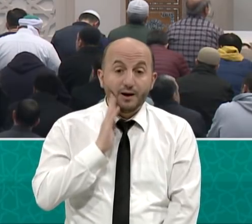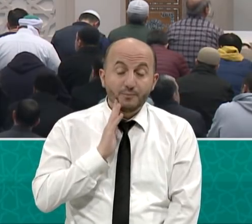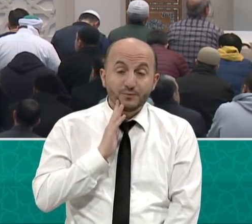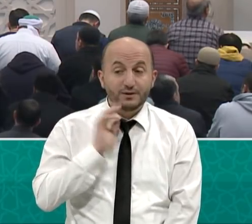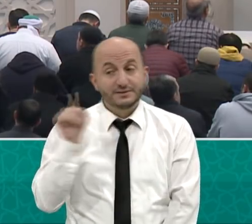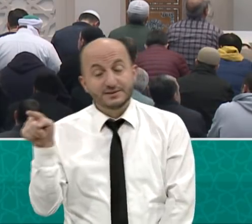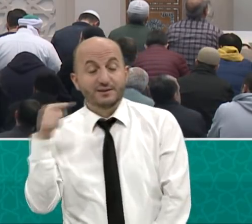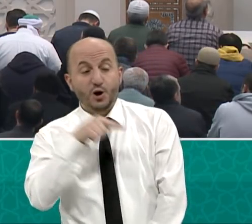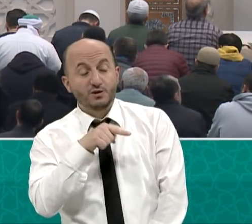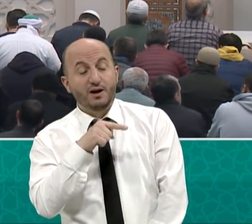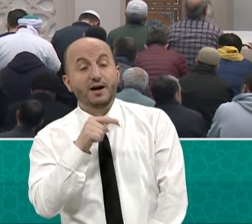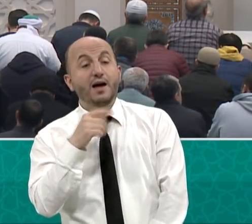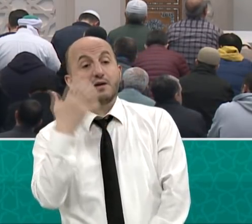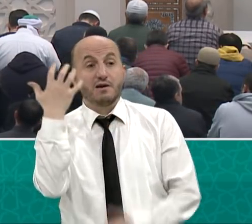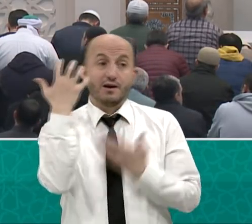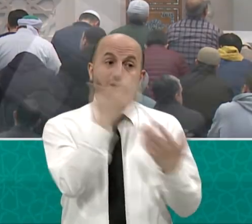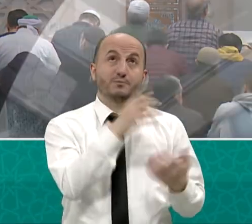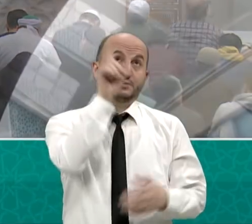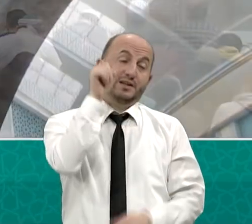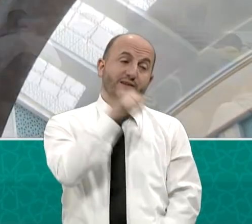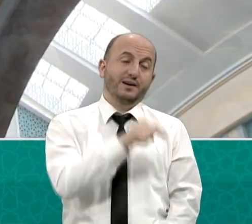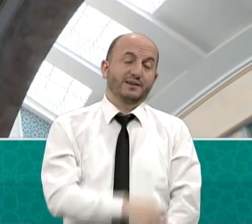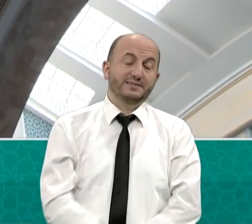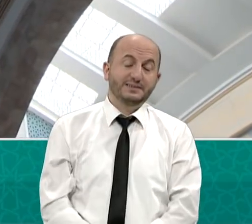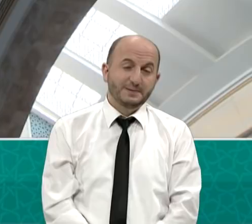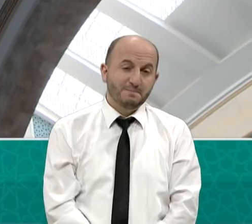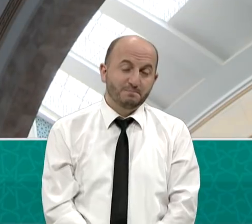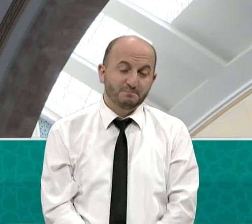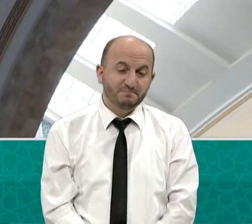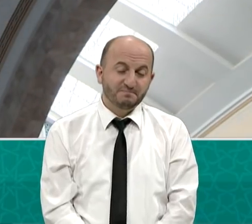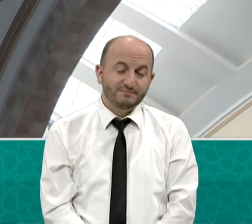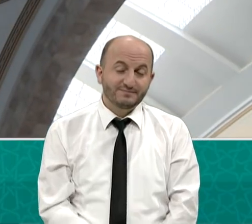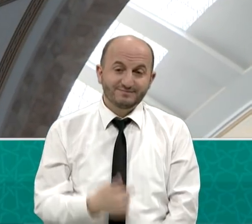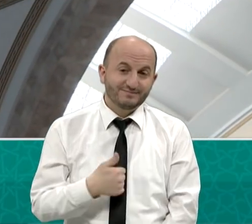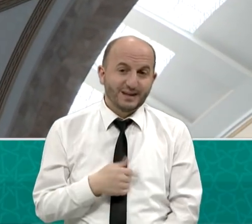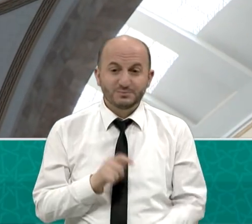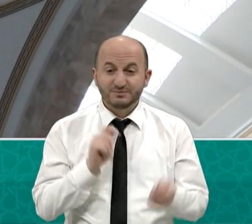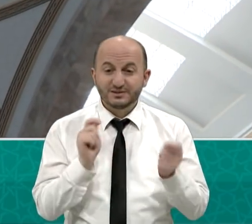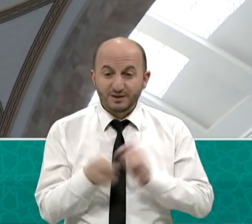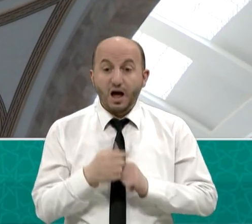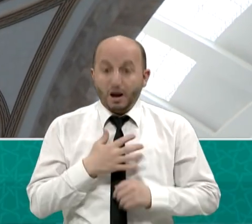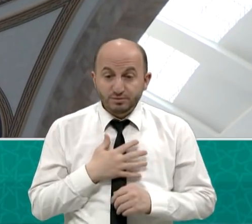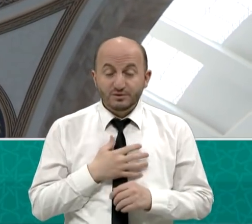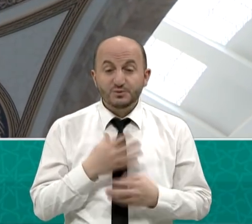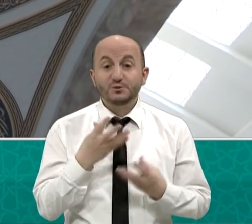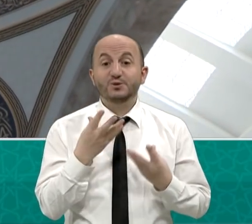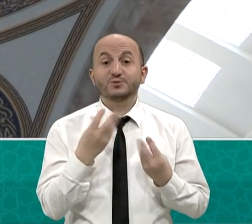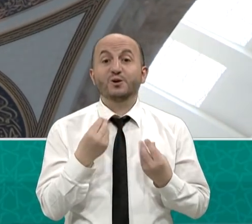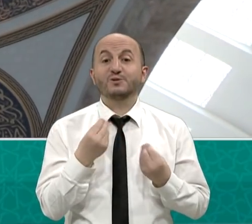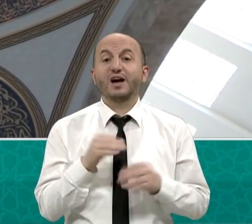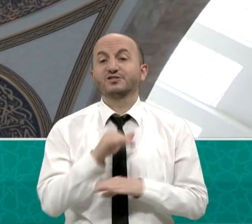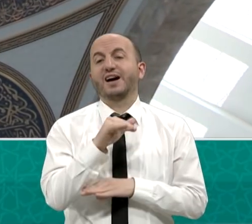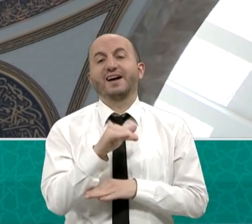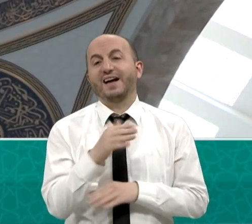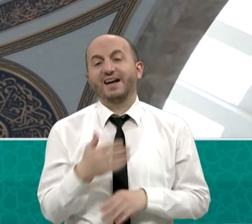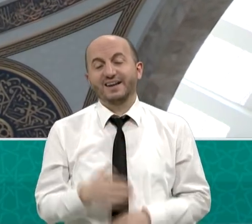sen de ona yerhamükallah diyeceksin. Onun yerine biz biraz değiştirmişiz. Bir aksırdı mı? Çok ne diyecekse artık